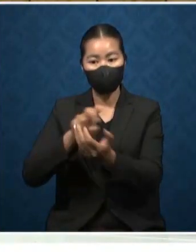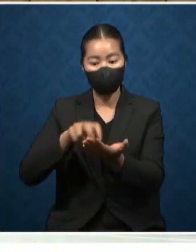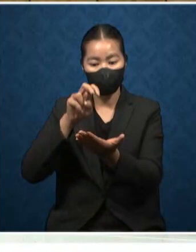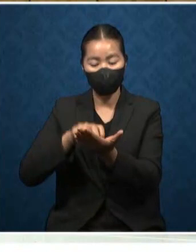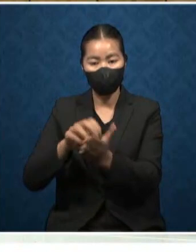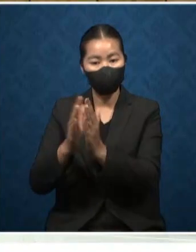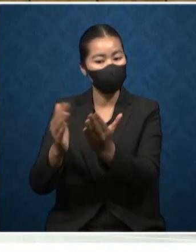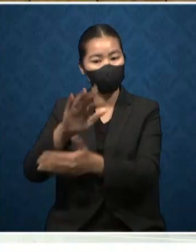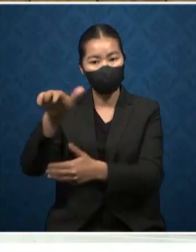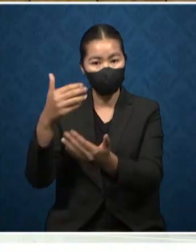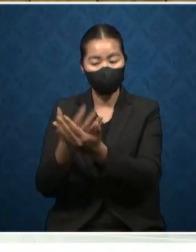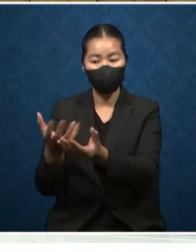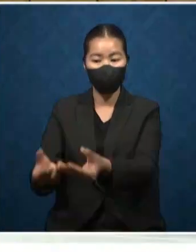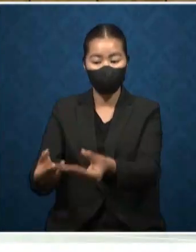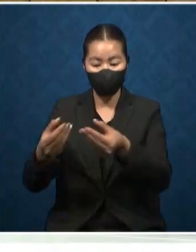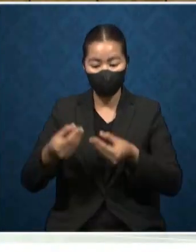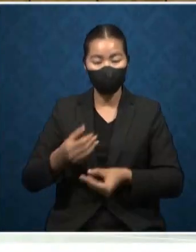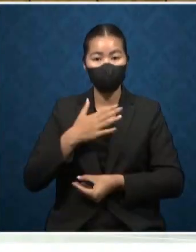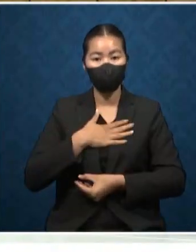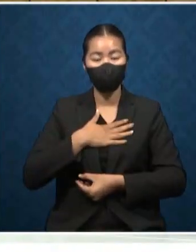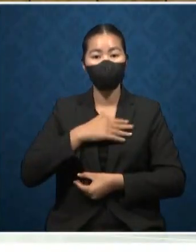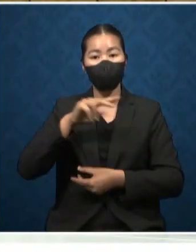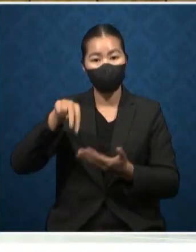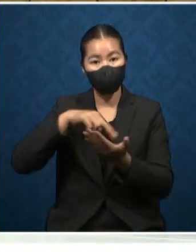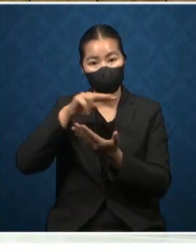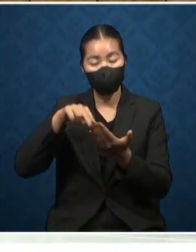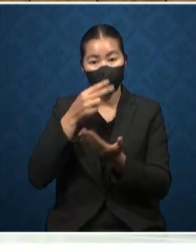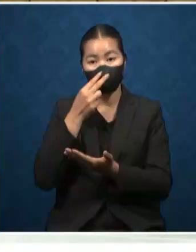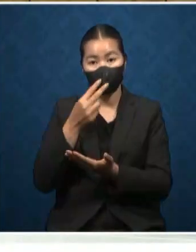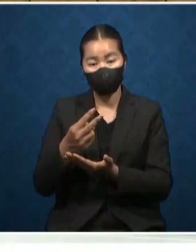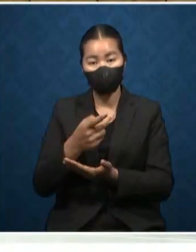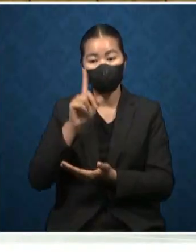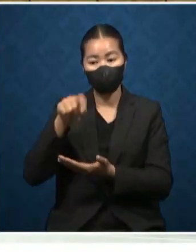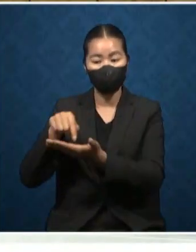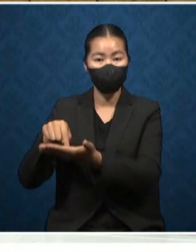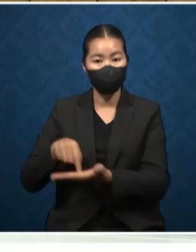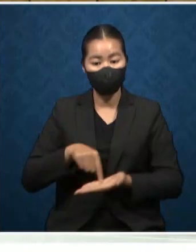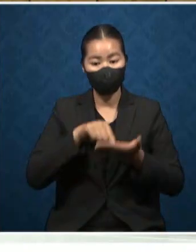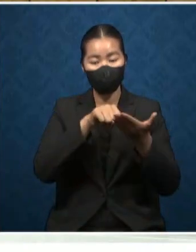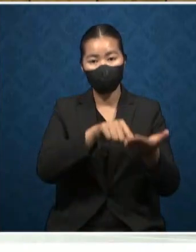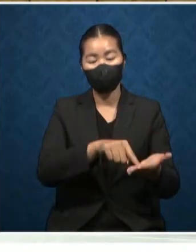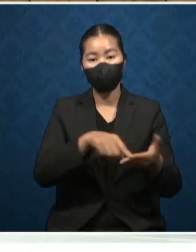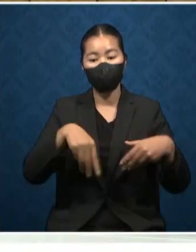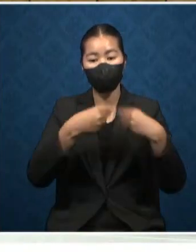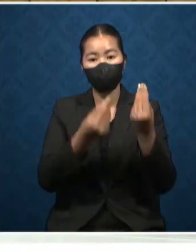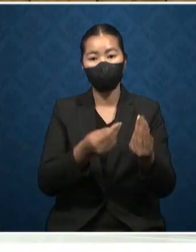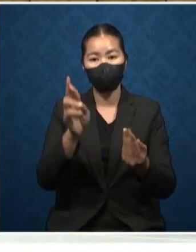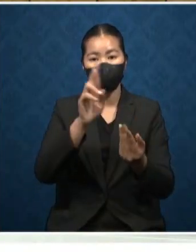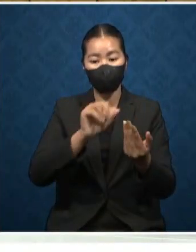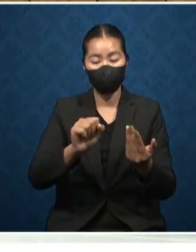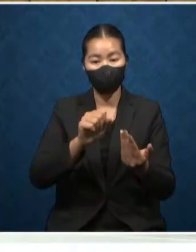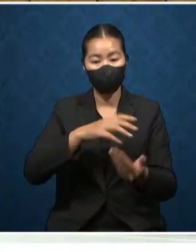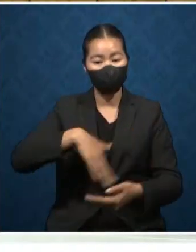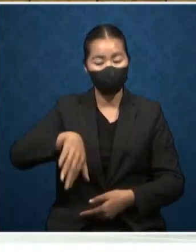ของศาลยุติธรรมและสำนักงานศาลยุติธรรมแล้วให้เสนอผลการสอบบัญชีต่อสภาผู้แทนราษฎร